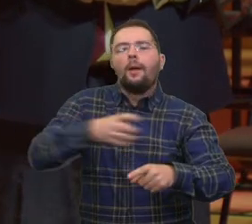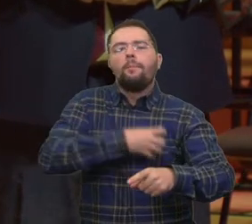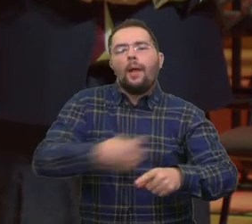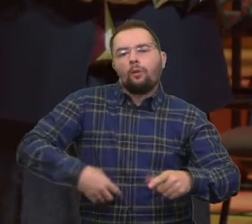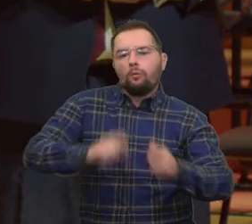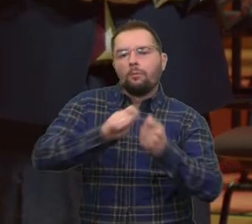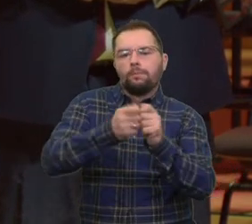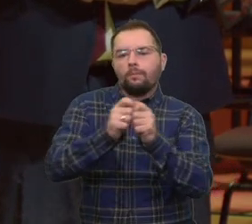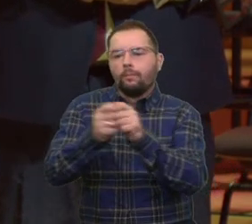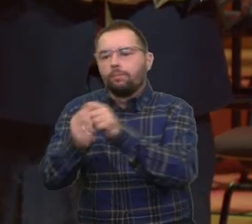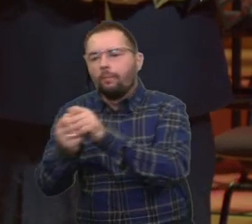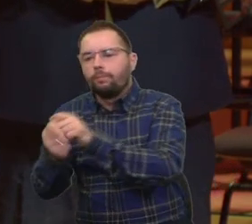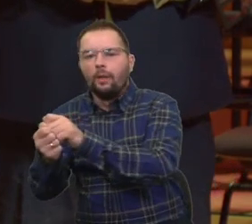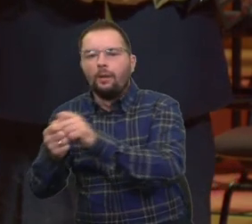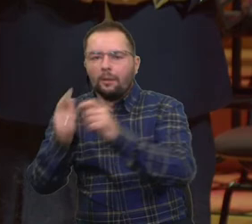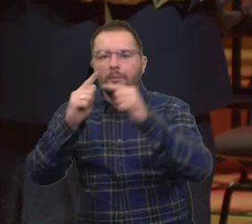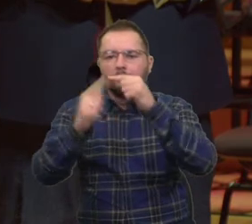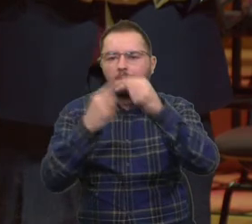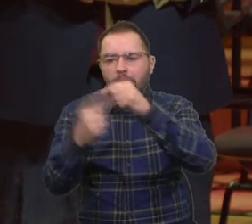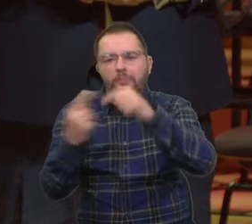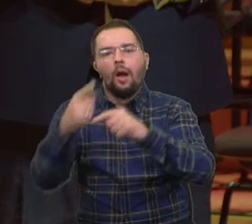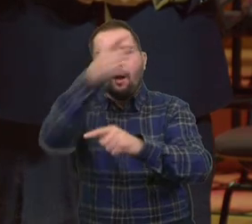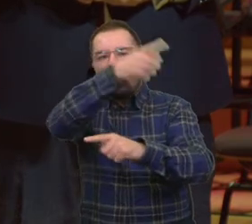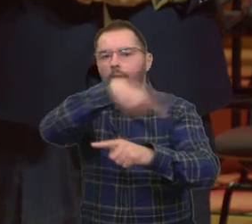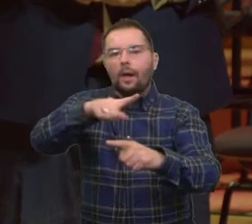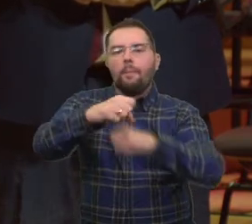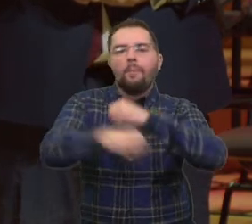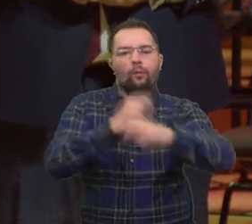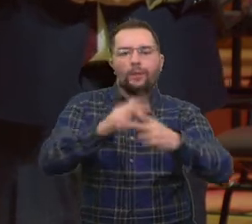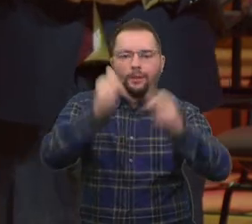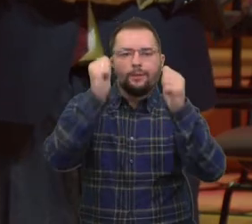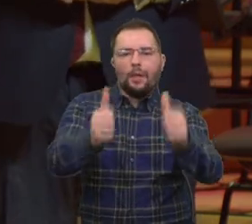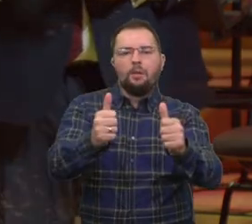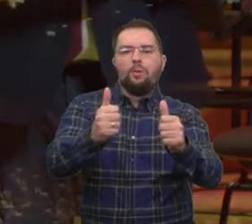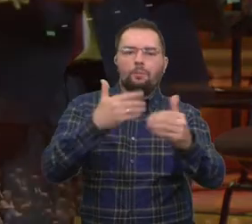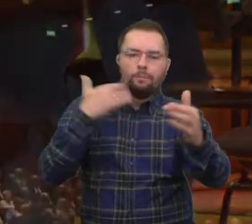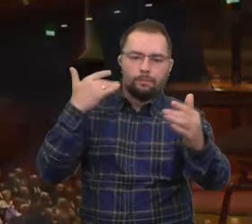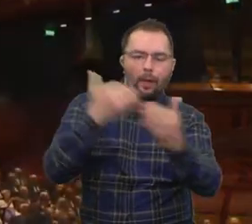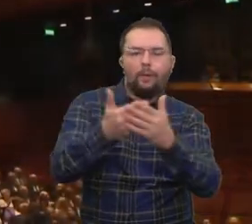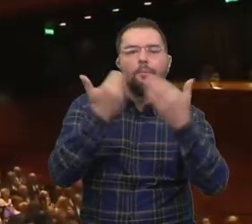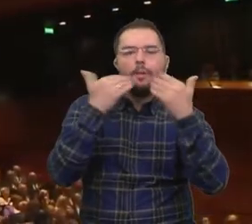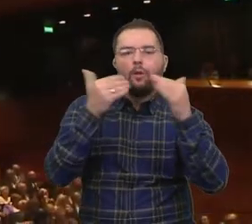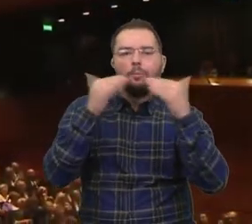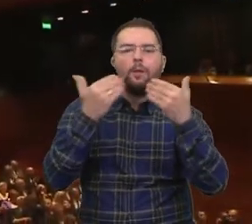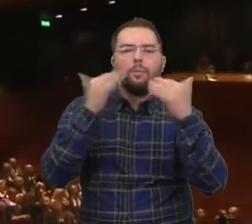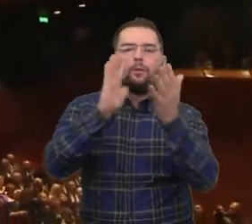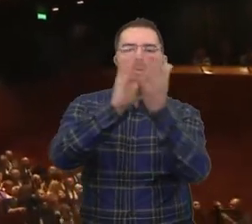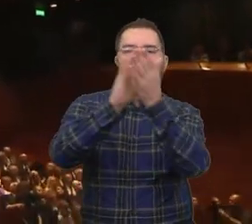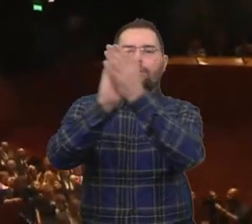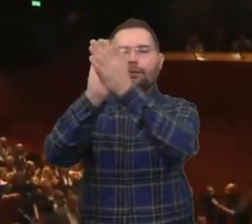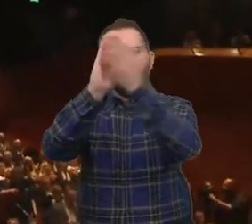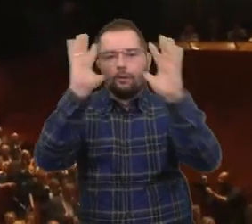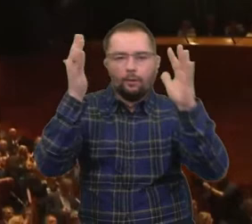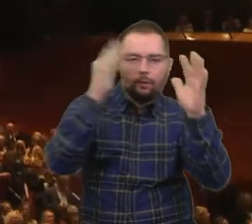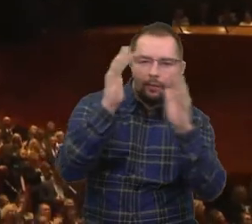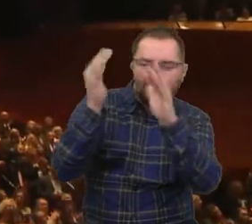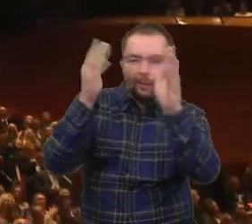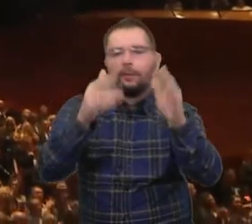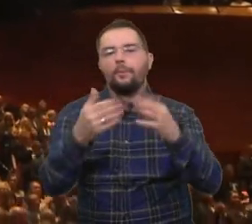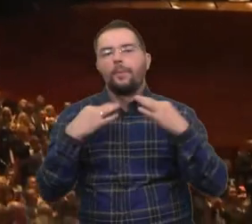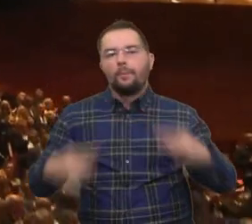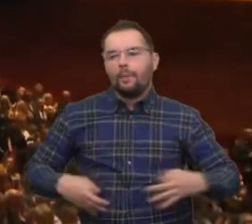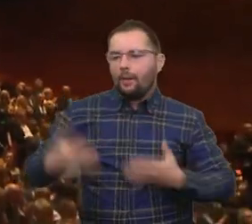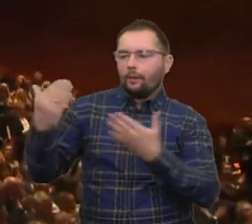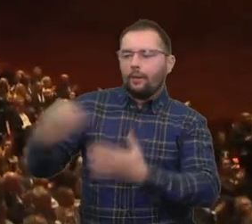wy pozostajecie i budujecie siłę województwa śląskiego. Brawa dla was. Bardzo dziękuję. Pan poseł Wojciech Saługa,